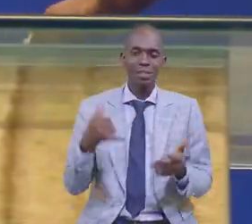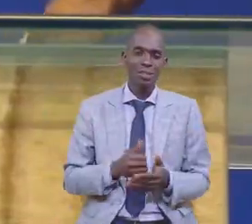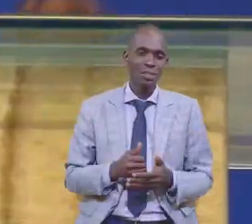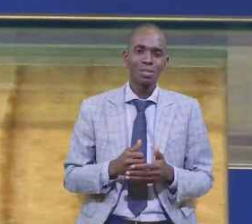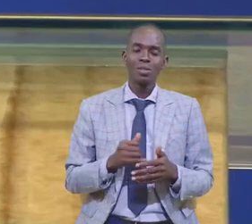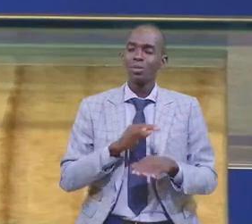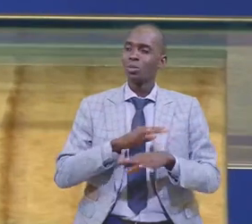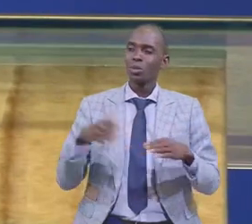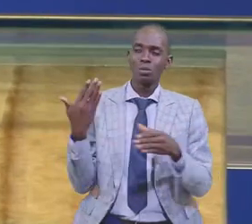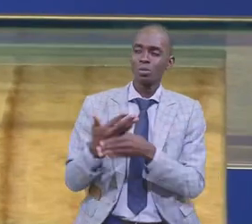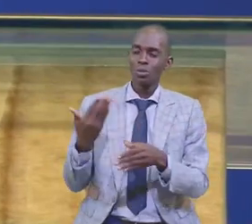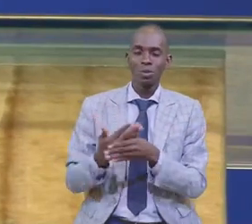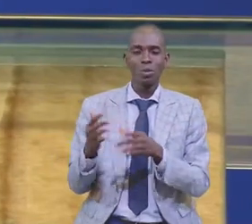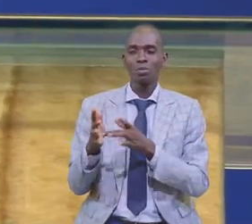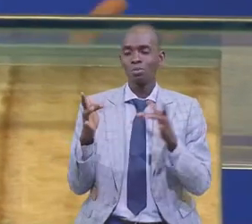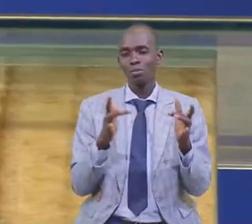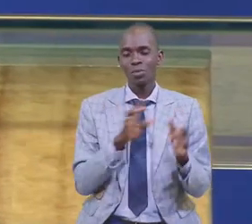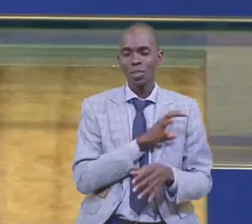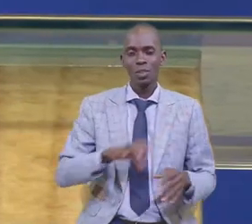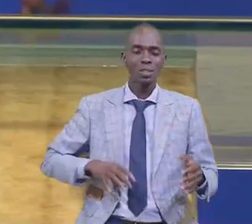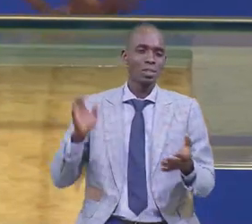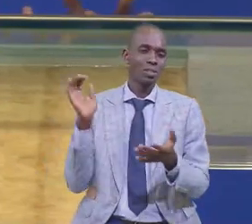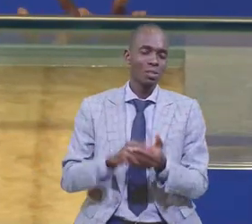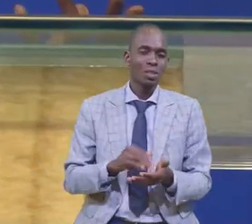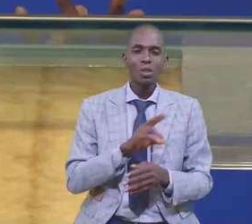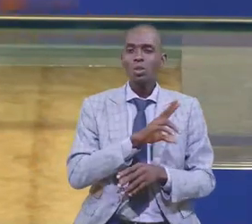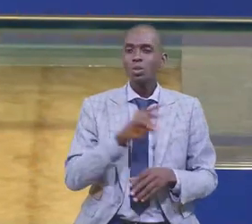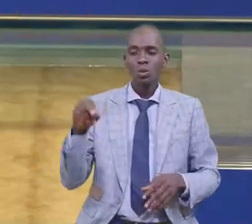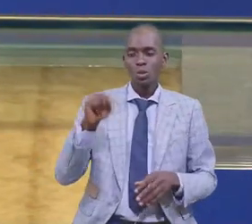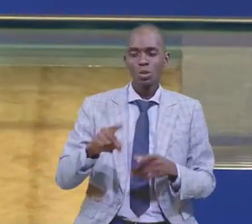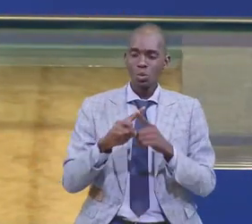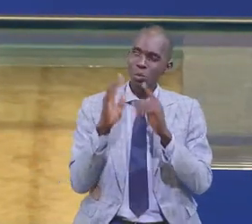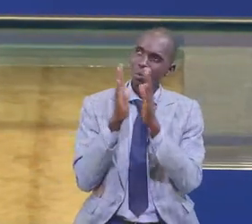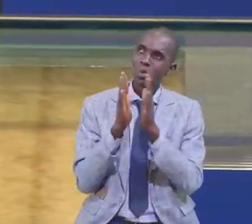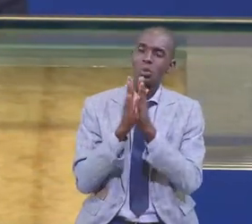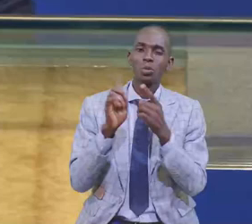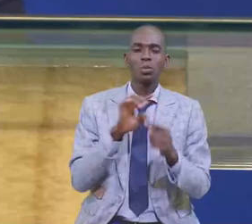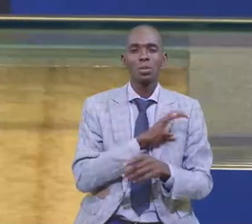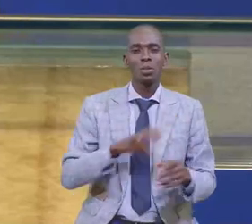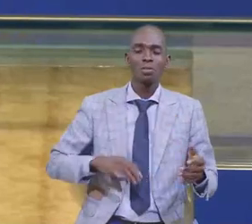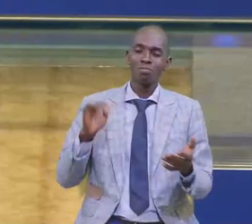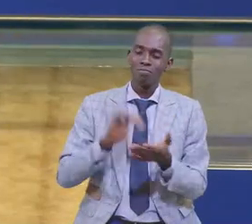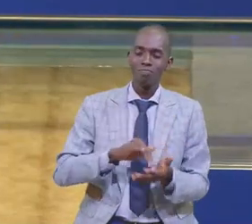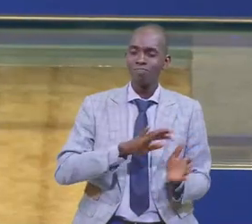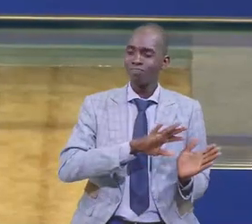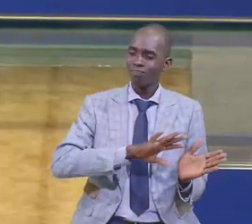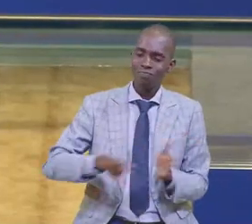il n'y a pas question encore. Il n'y a pas question encore d'invoquer Christ. Il n'y a pas question d'appeler Christ. Il n'y a pas question encore de le